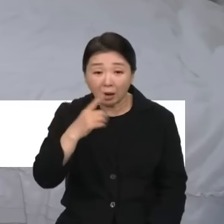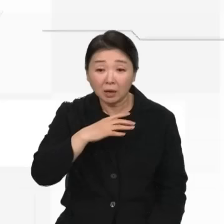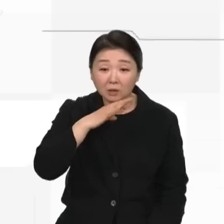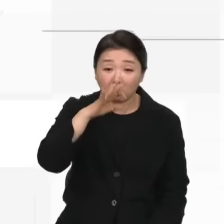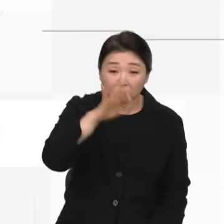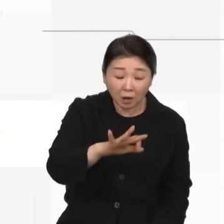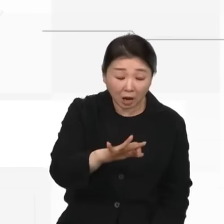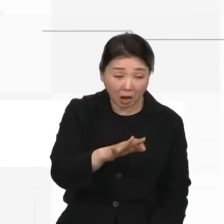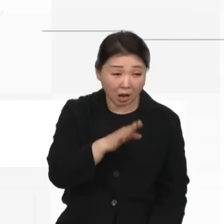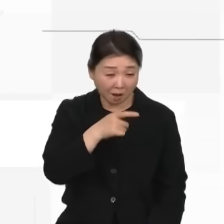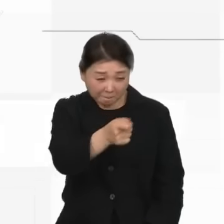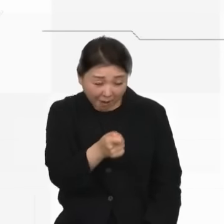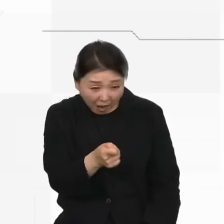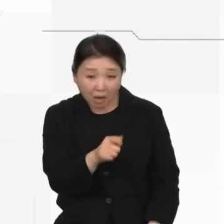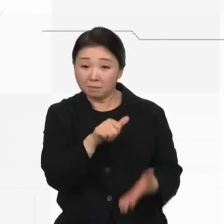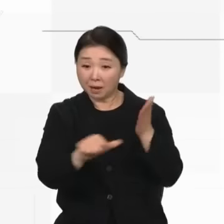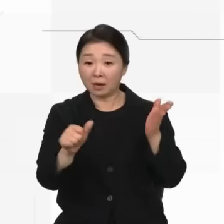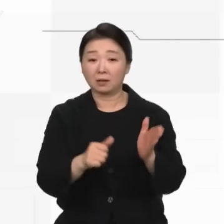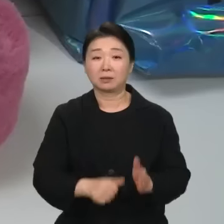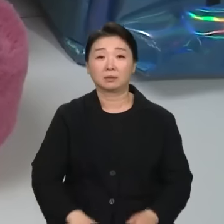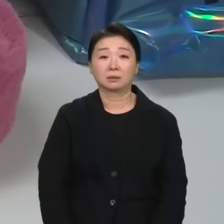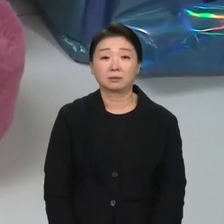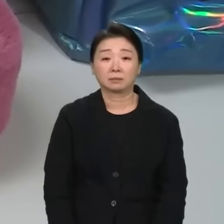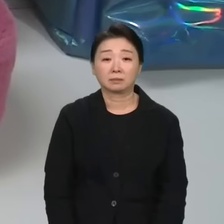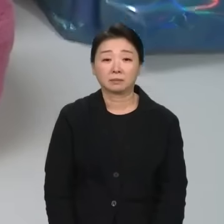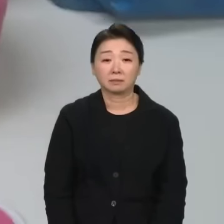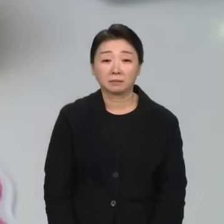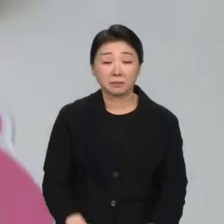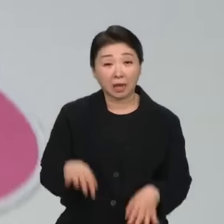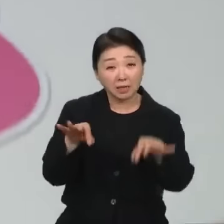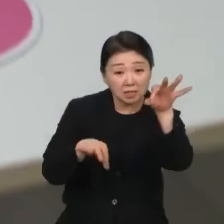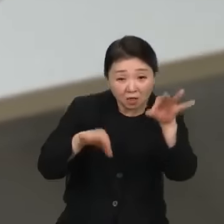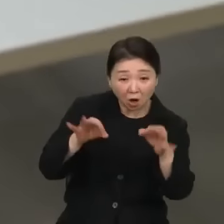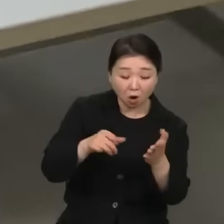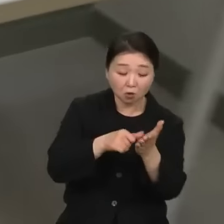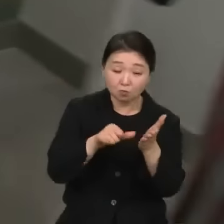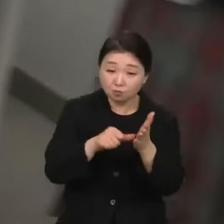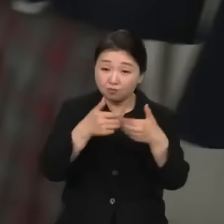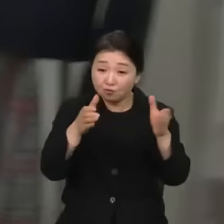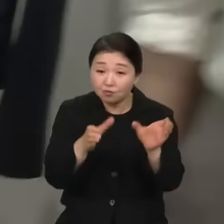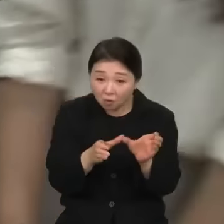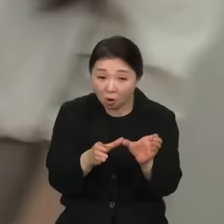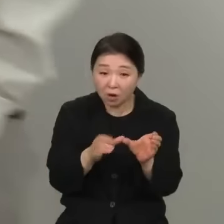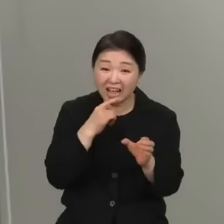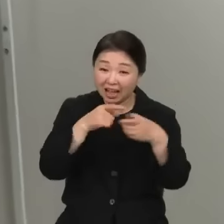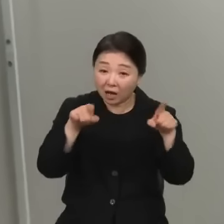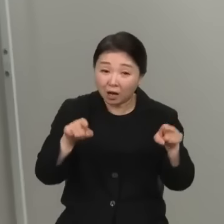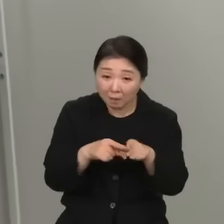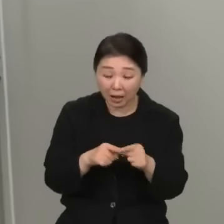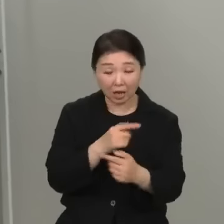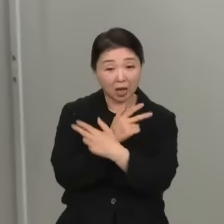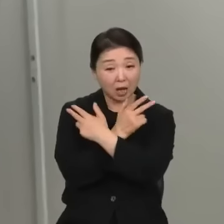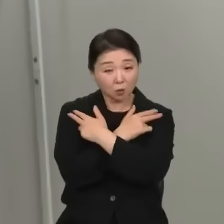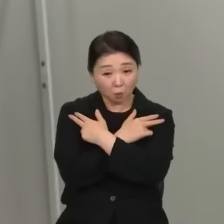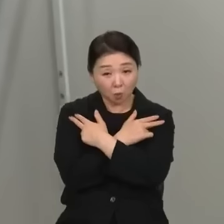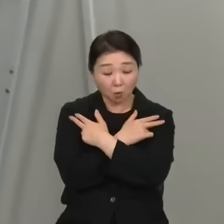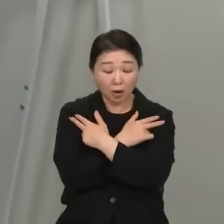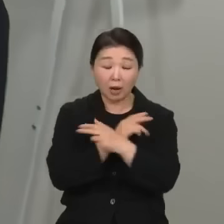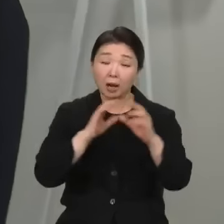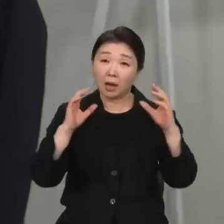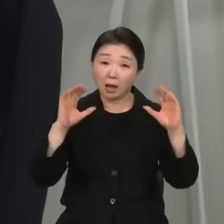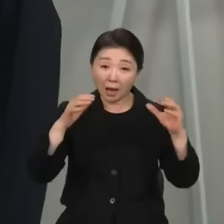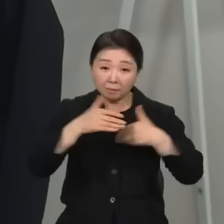단서가 나오면 즉시 삭제합니다. 인형, 학용품, 교복, 아이 방에 흔히 있는 물건입니다.